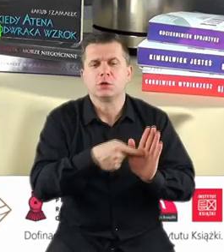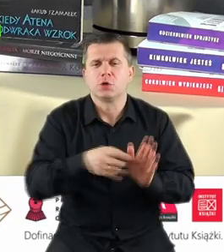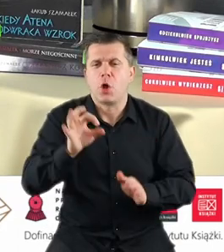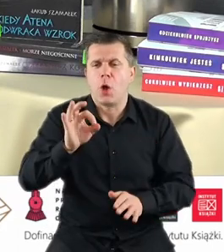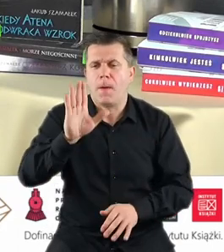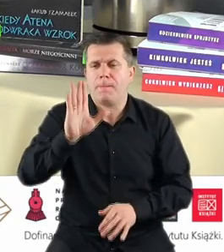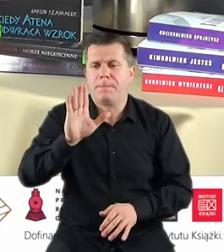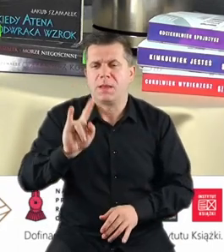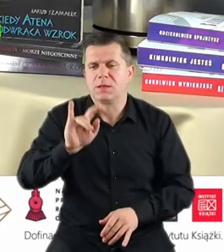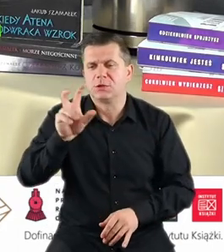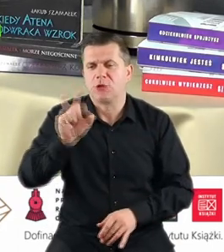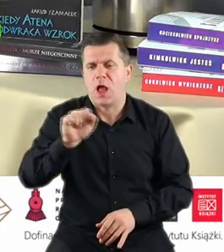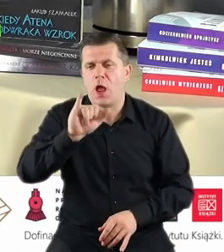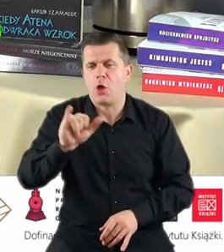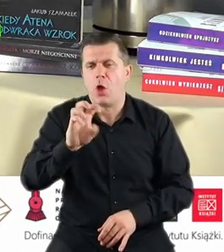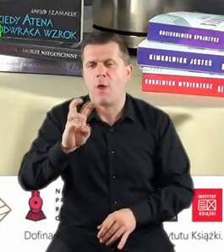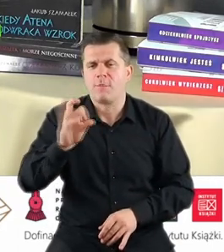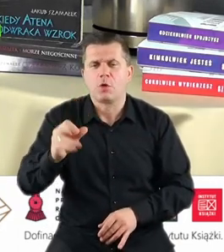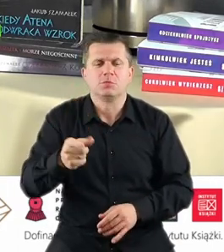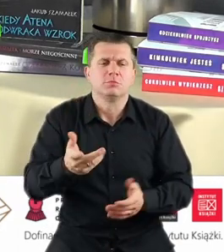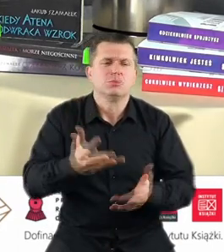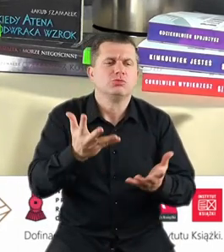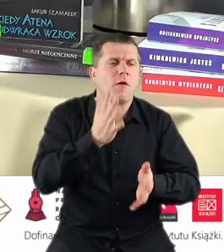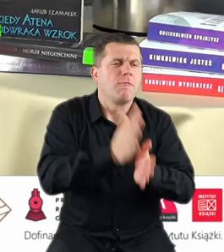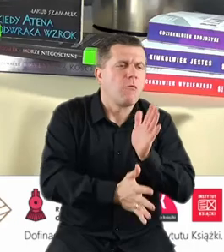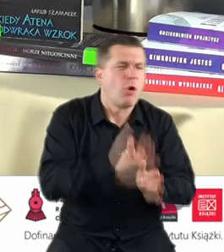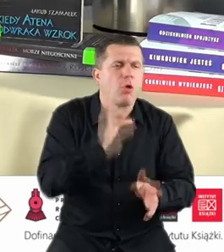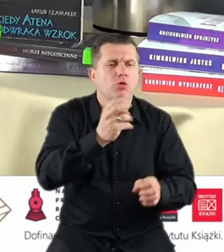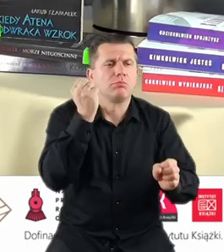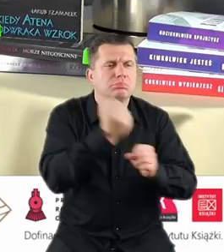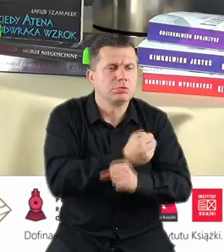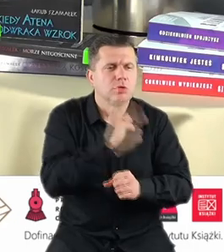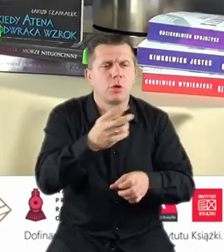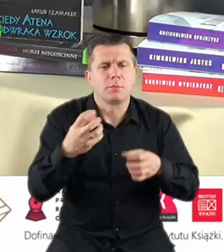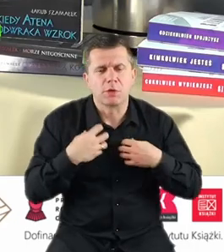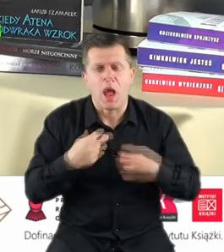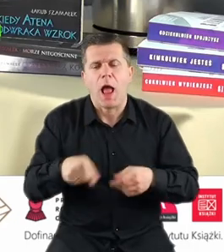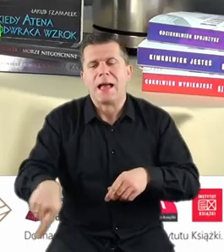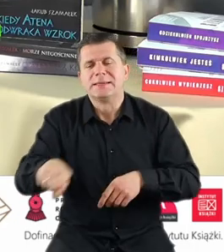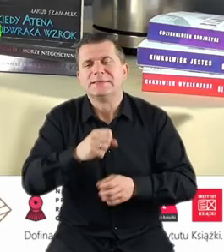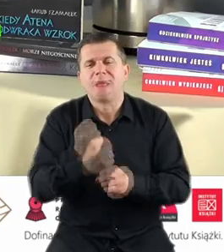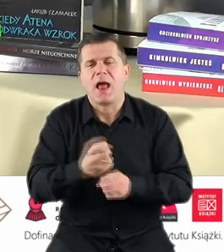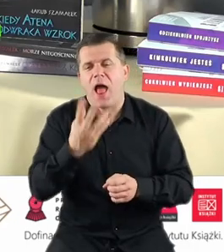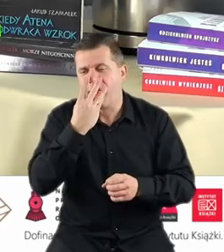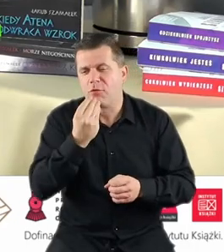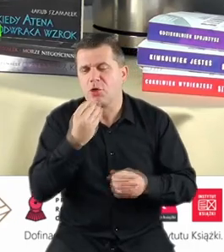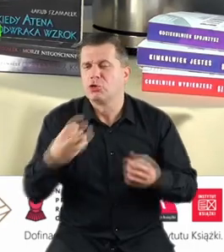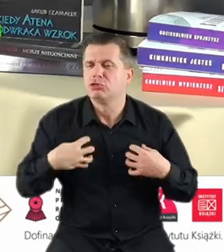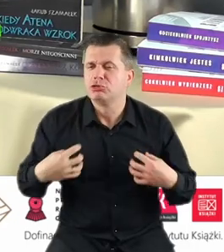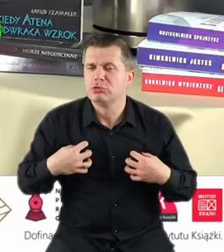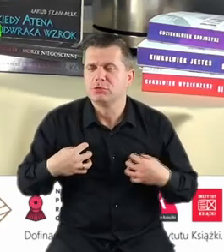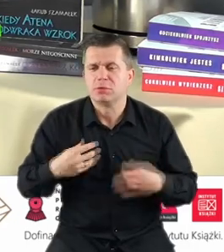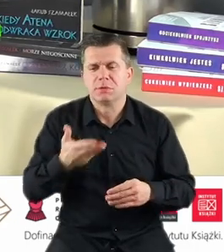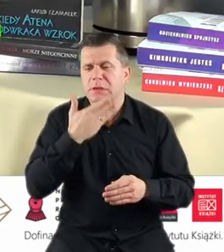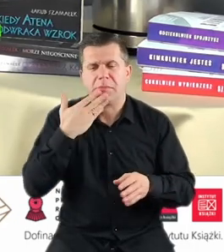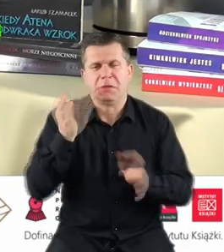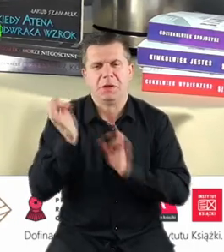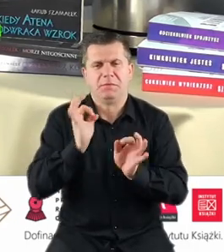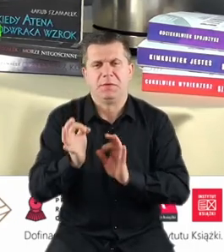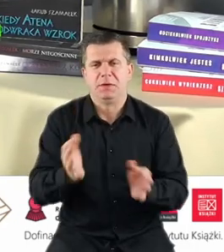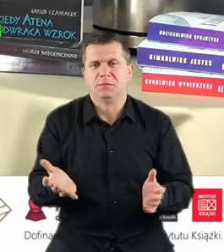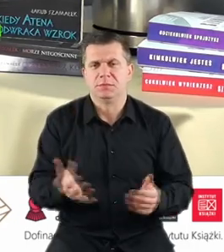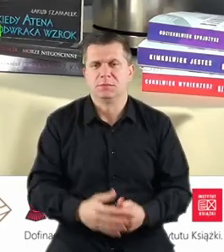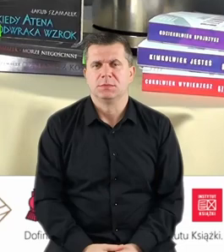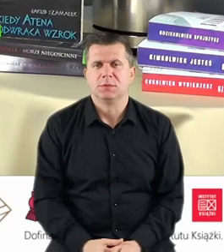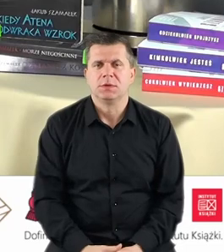to jest kto, gdzie prowadził wojnę, kogo zabito, kto przeżył, kto był generałem i tam wyczytać pomiędzy tego